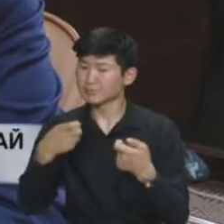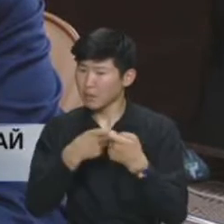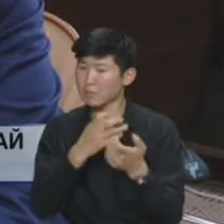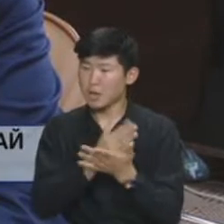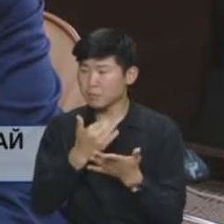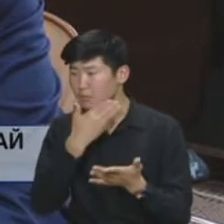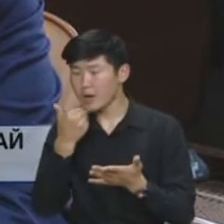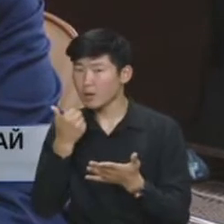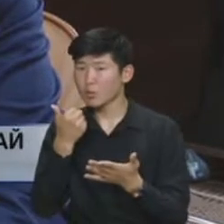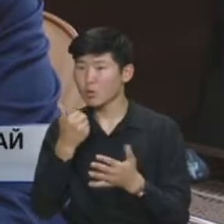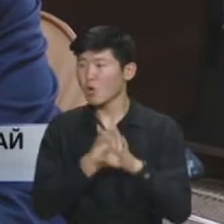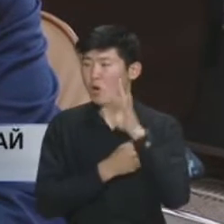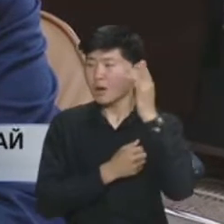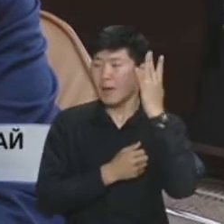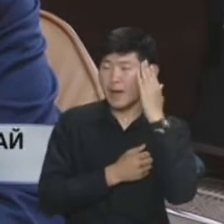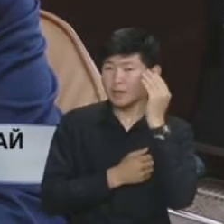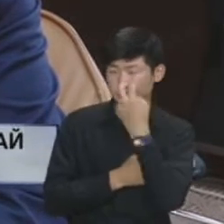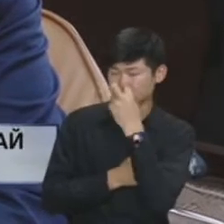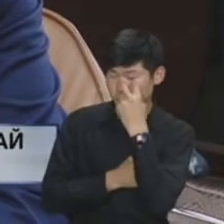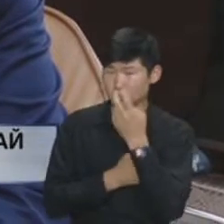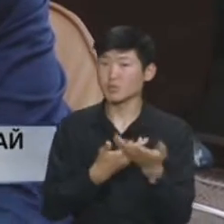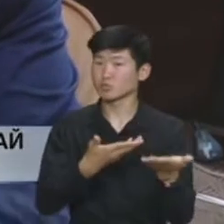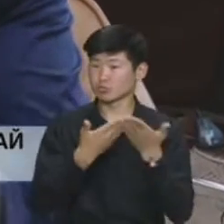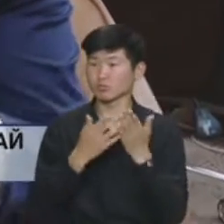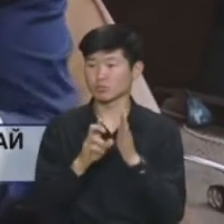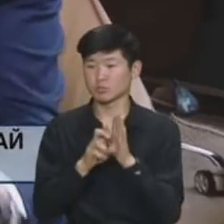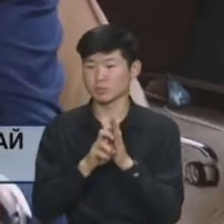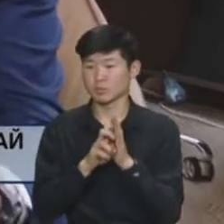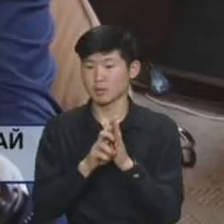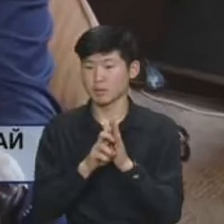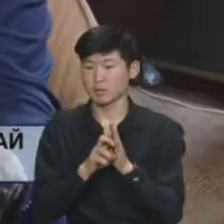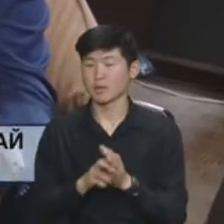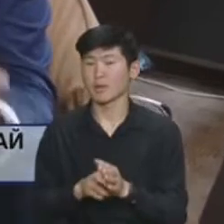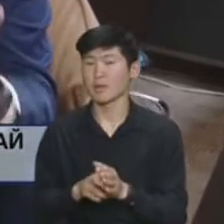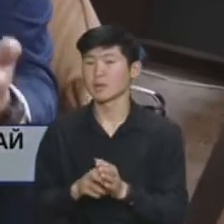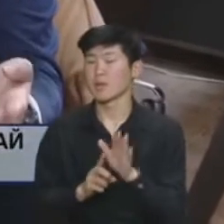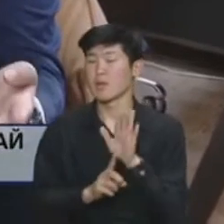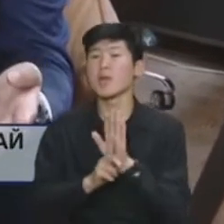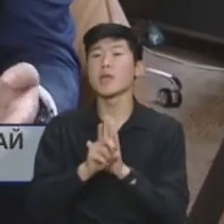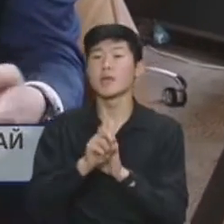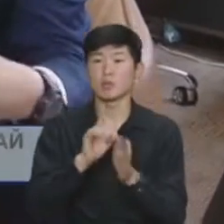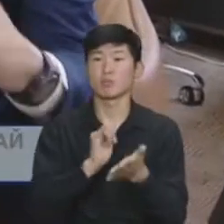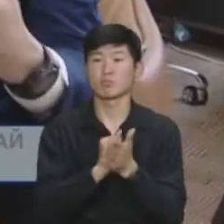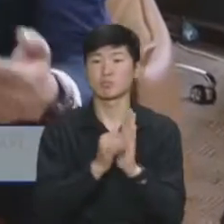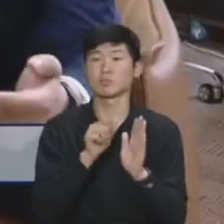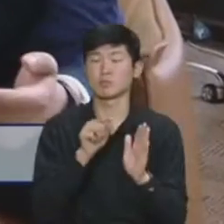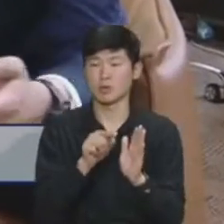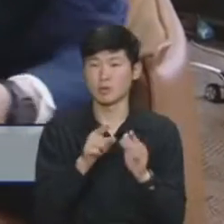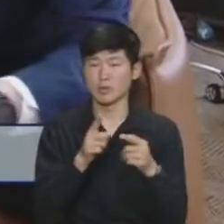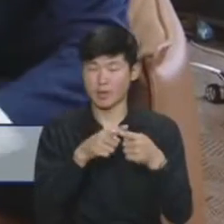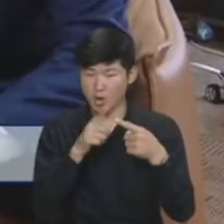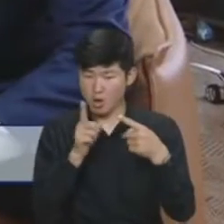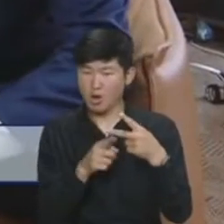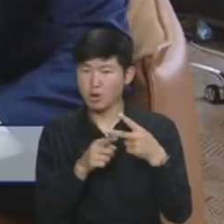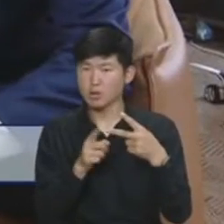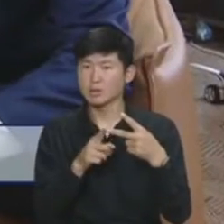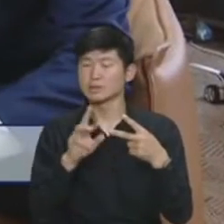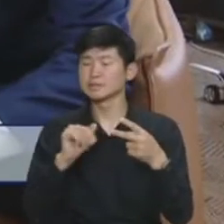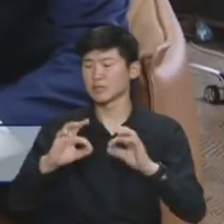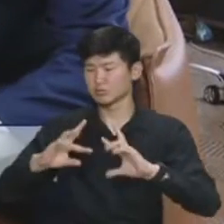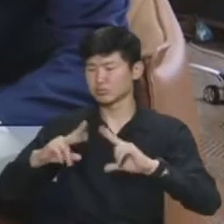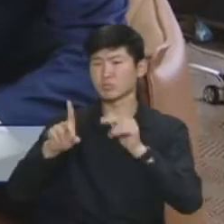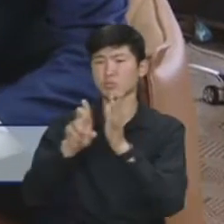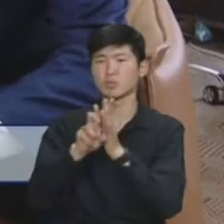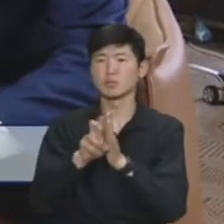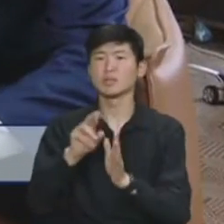одоо лабораторийн хүнлэнгийн лабораторийн судалгаагаар гарч ирсэн л дээ. Тэгээд эхний алхам бол энэ хоёр дахь нь бол яаж сайжруулах уу гэдэг алхмууд